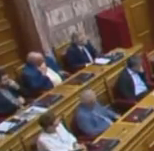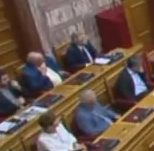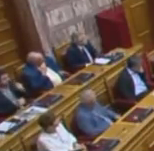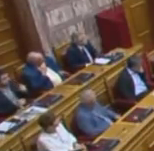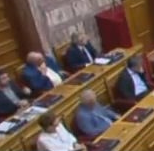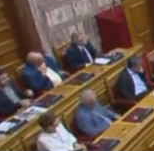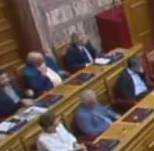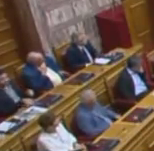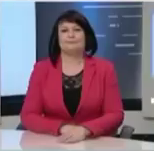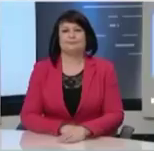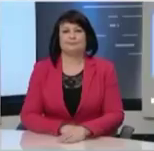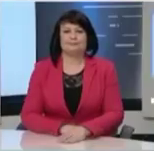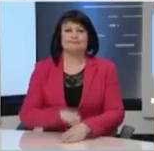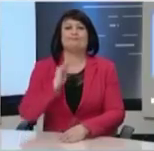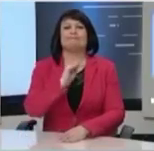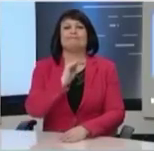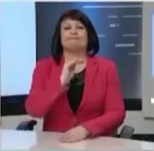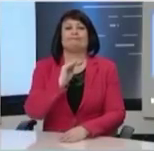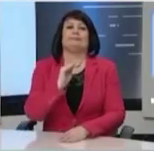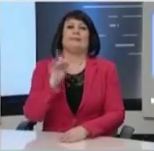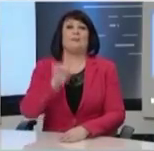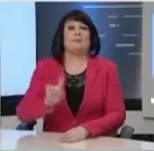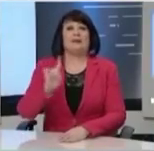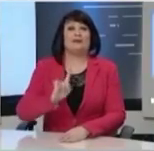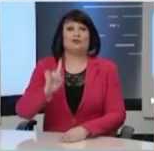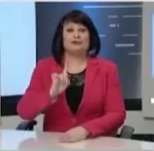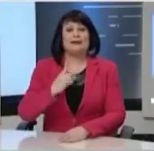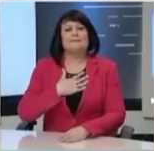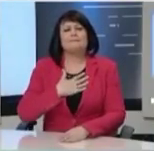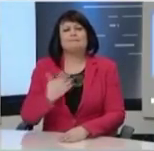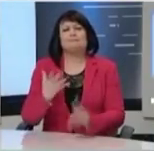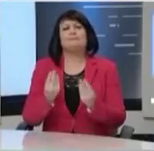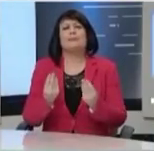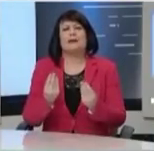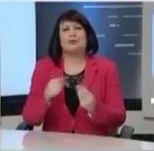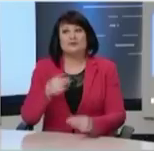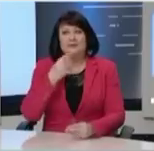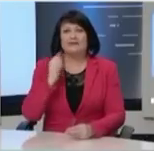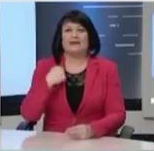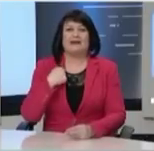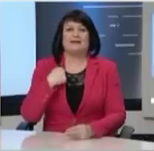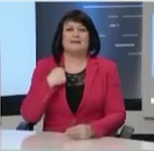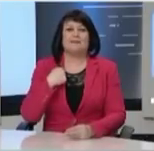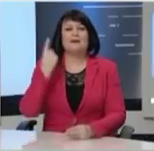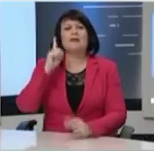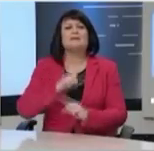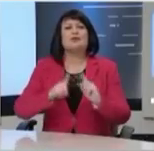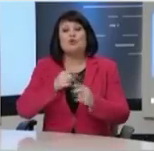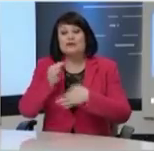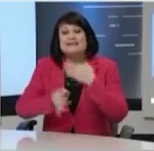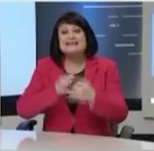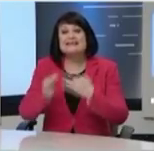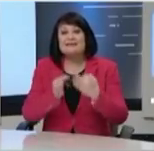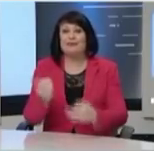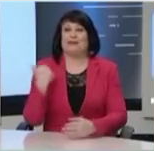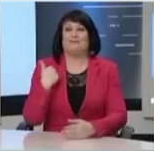Κύριε Μητσοτάκη, θέλω να σε ευχαριστήσω θερμά για αυτή την ευκαιρία που μου δίνετε σήμερα. Δεν ξέρω ποιοι είναι αυτοί που σας συμβουλεύουν να μου